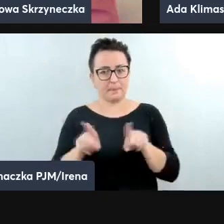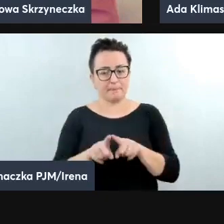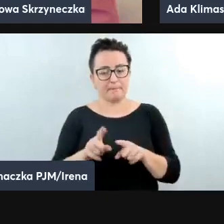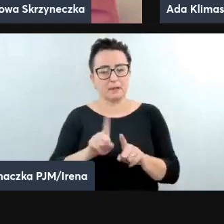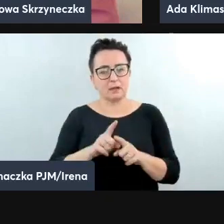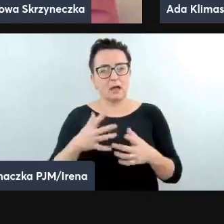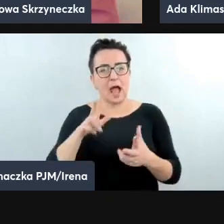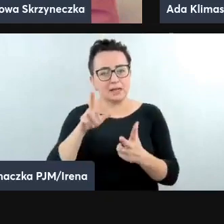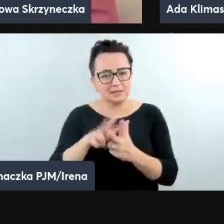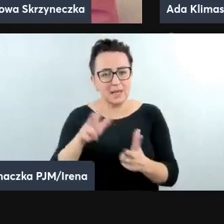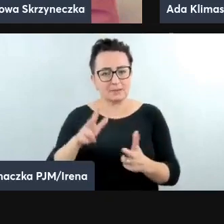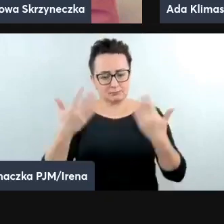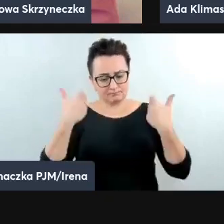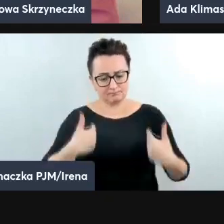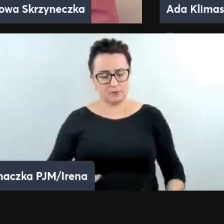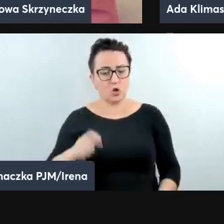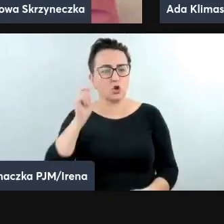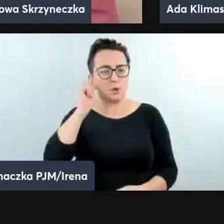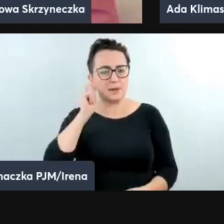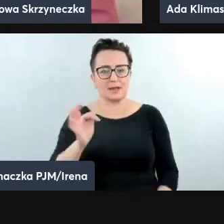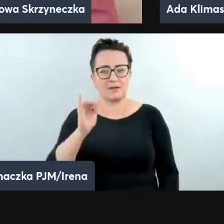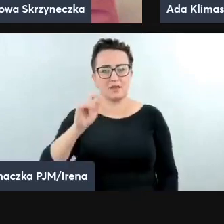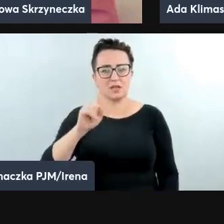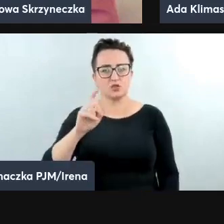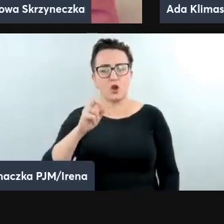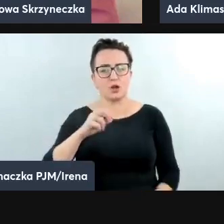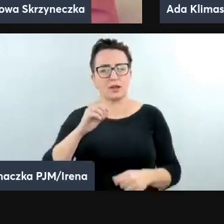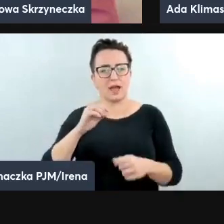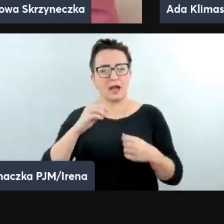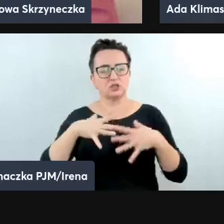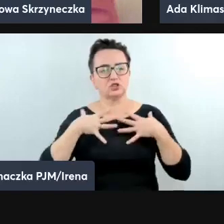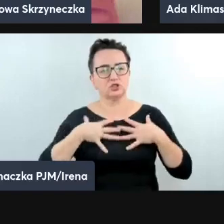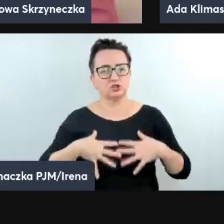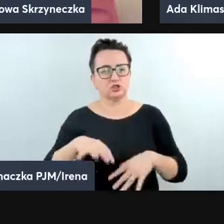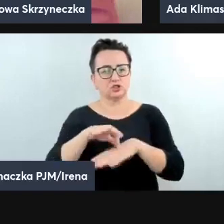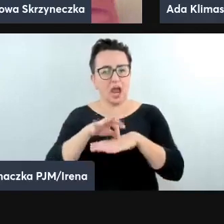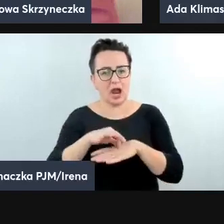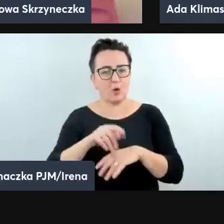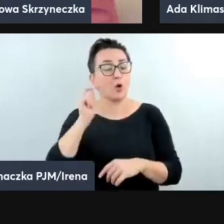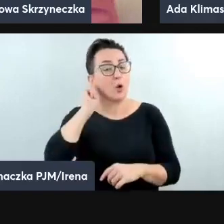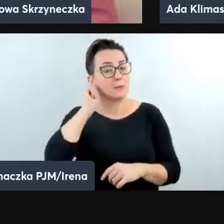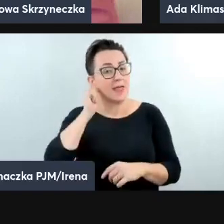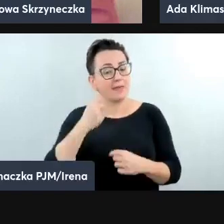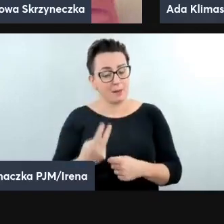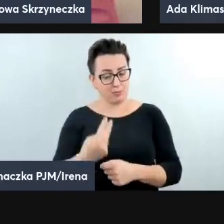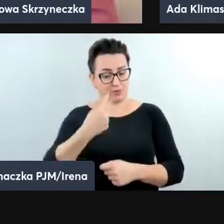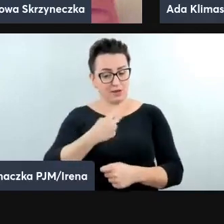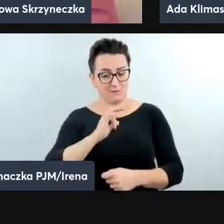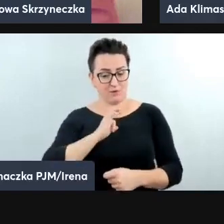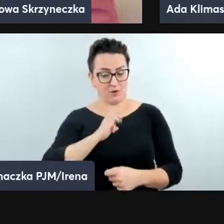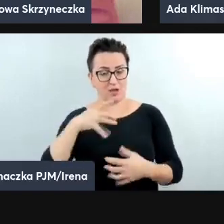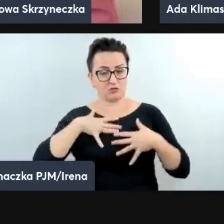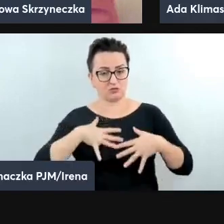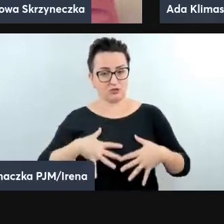też kobiet podejścia do własnej fizjologii i że tutaj oczywiście kulturowo to działa, ale że no mocno jest to